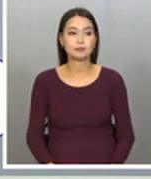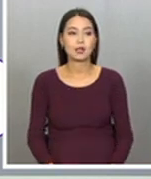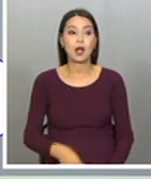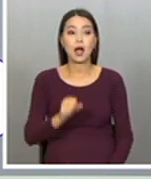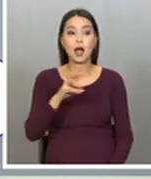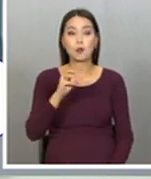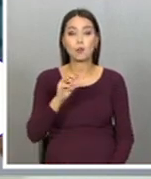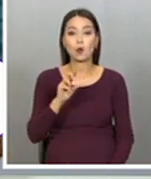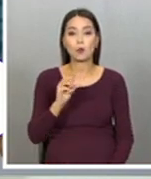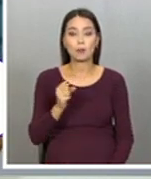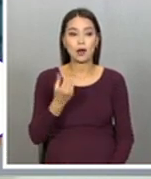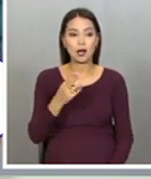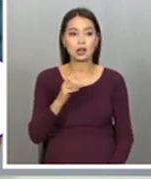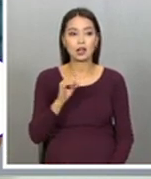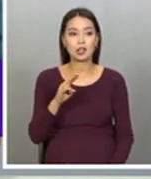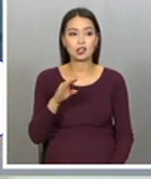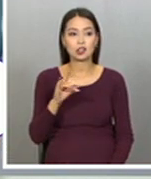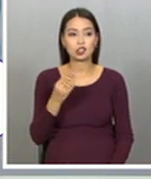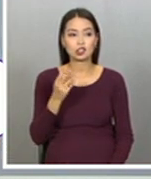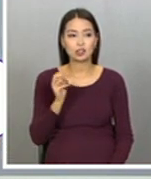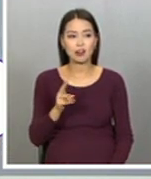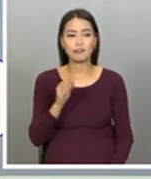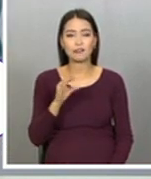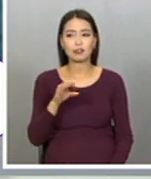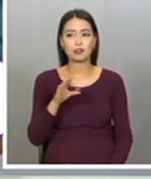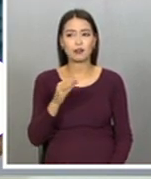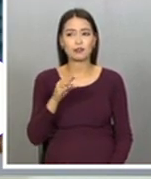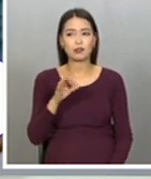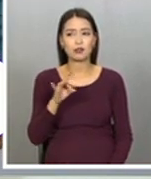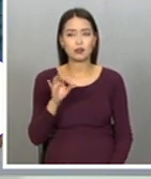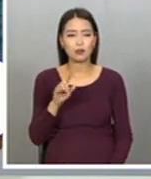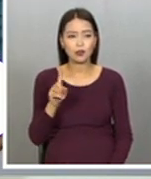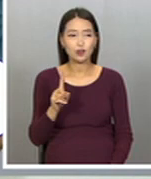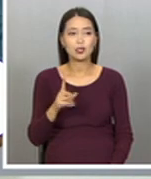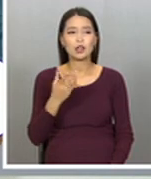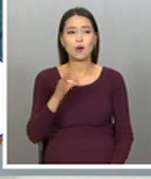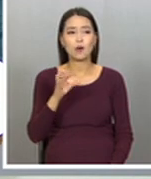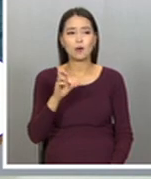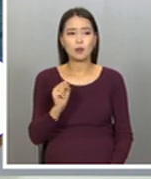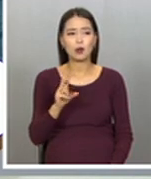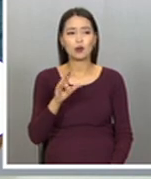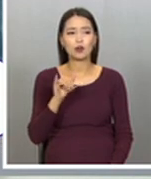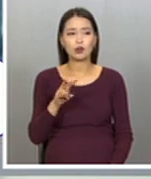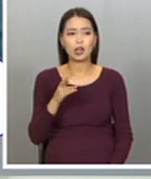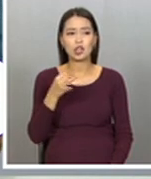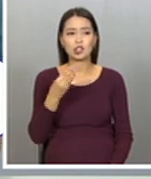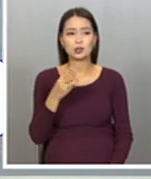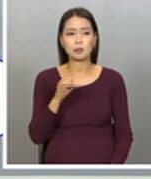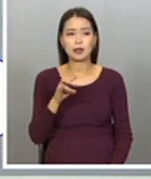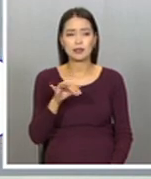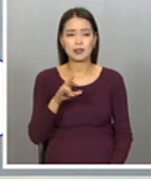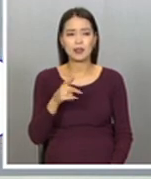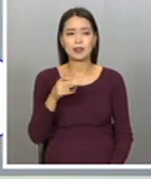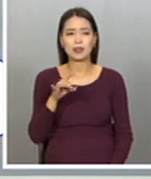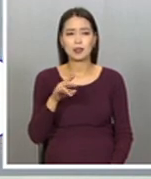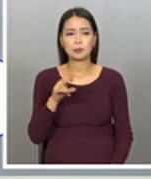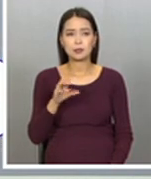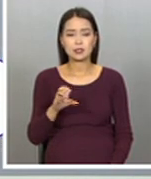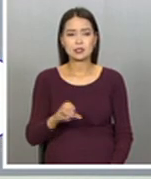Амебалық қантышқақ, фитофтороз, оба, күл, лейшмания және герпес.